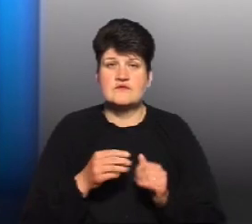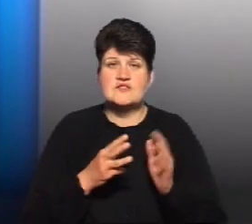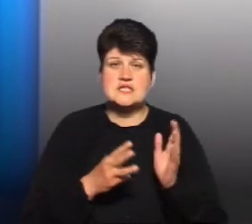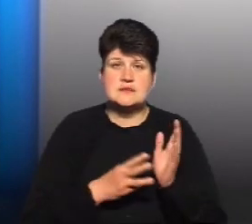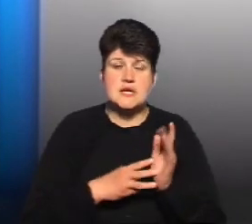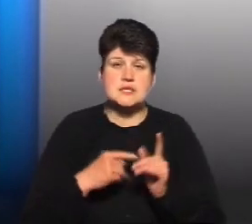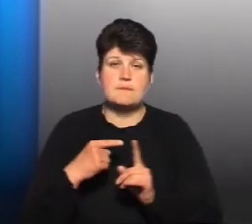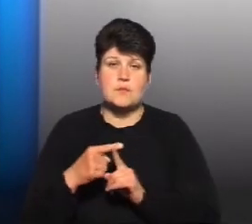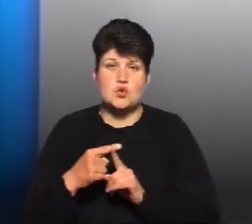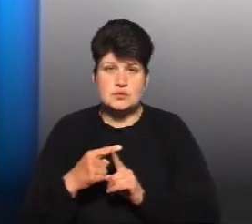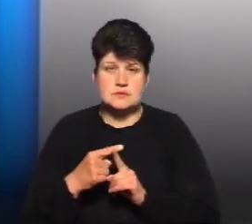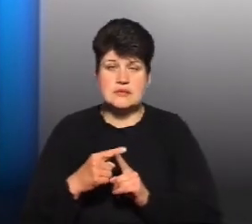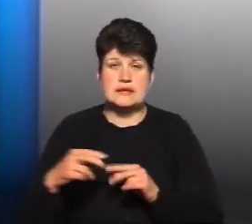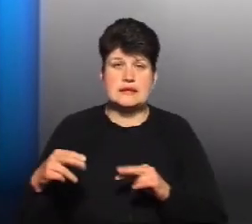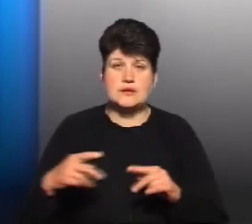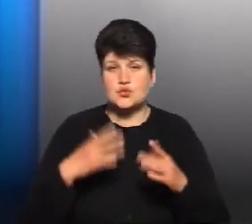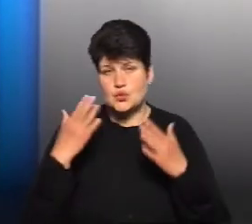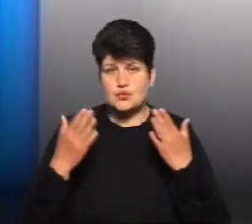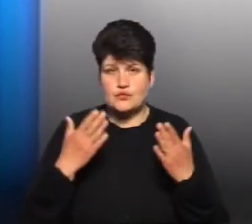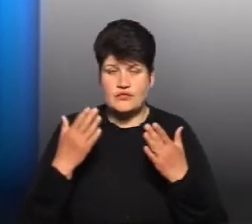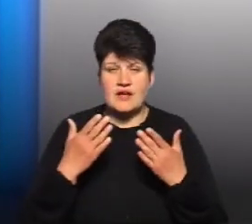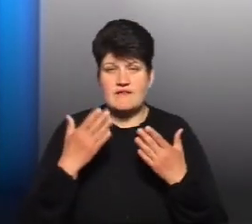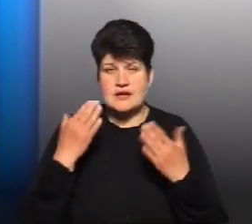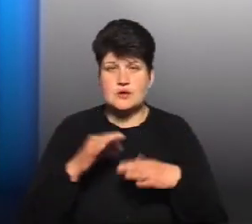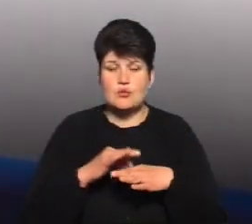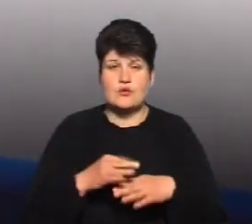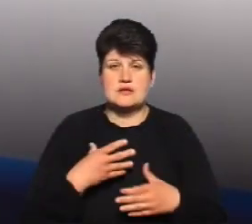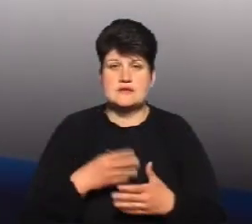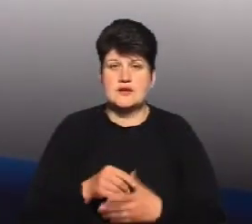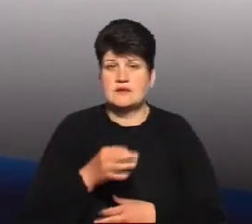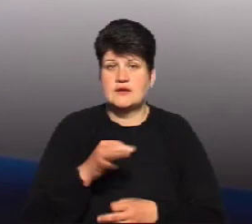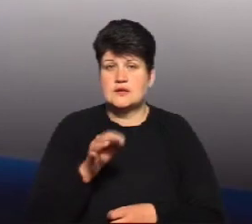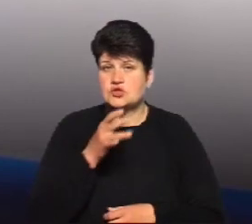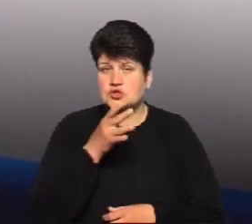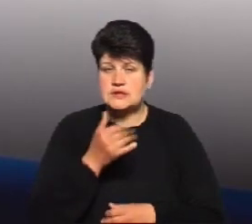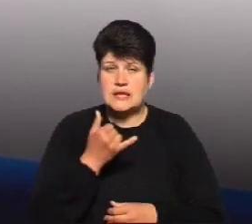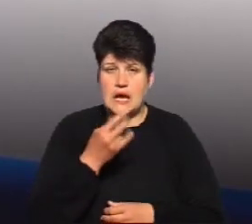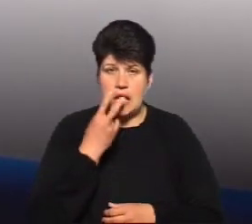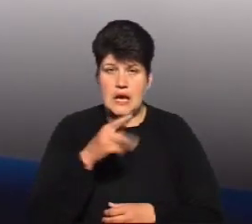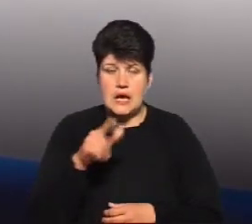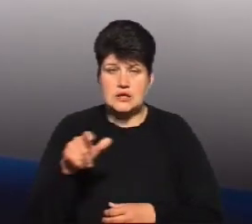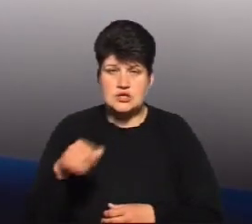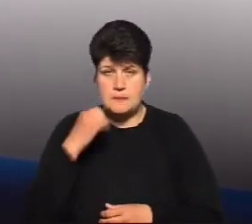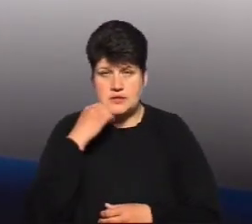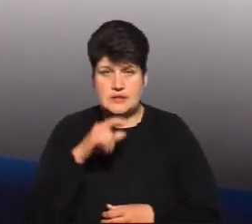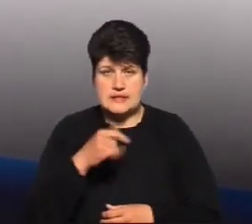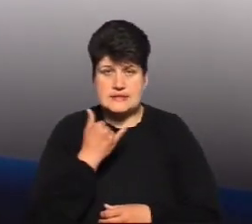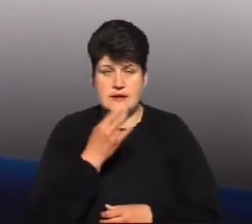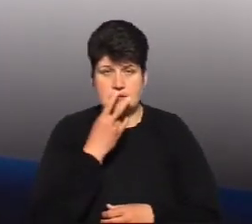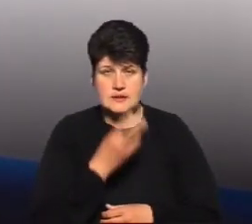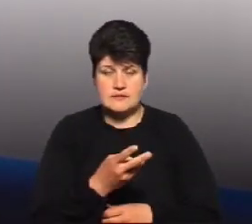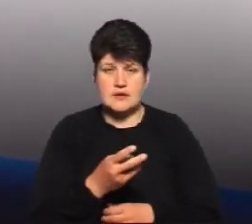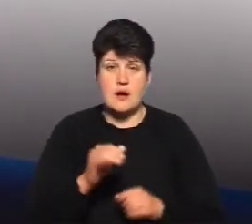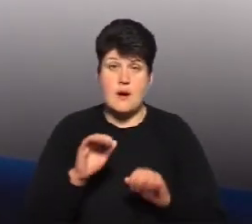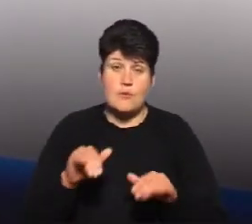І танцюють, розважаються і весело проводять своє дозвілля. Пані Світлано, для глядачів, можливо, для пенсіонерів, які от нас зараз дивляться і потім хотіли